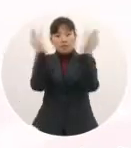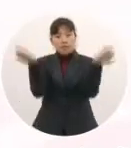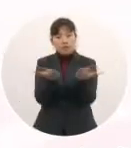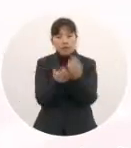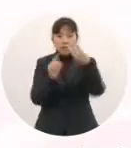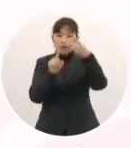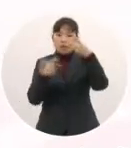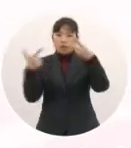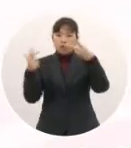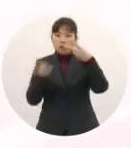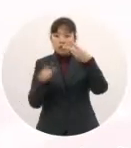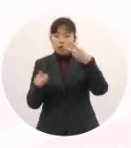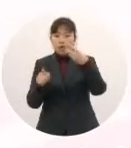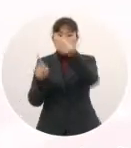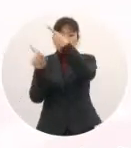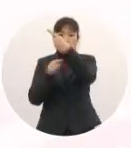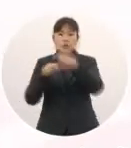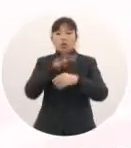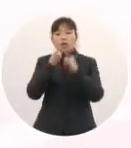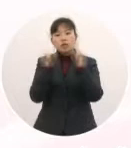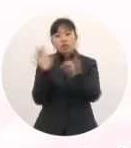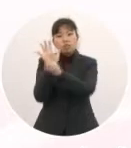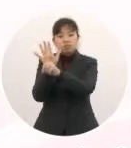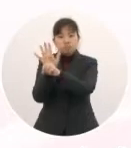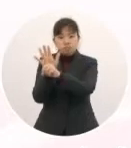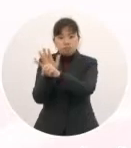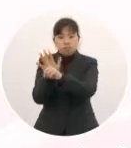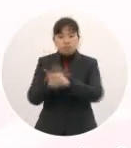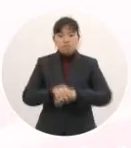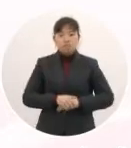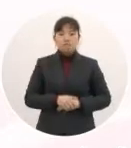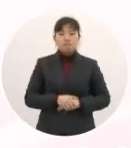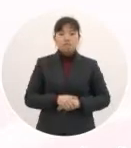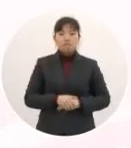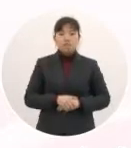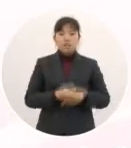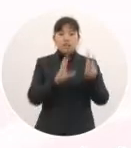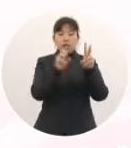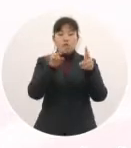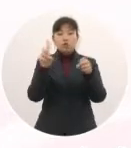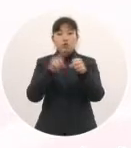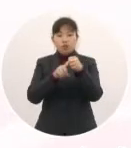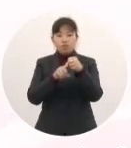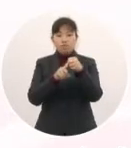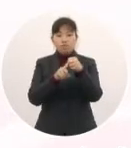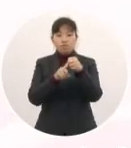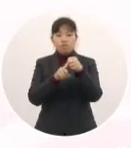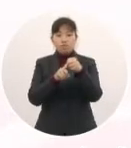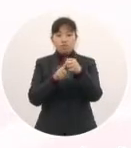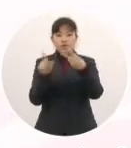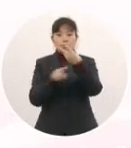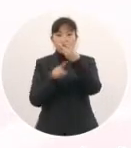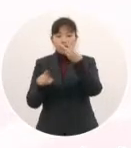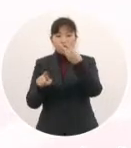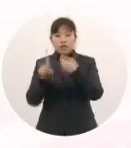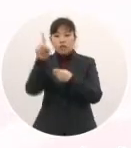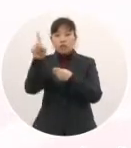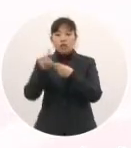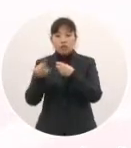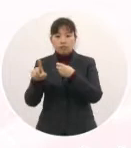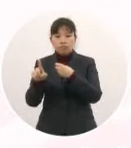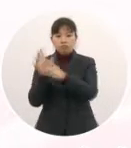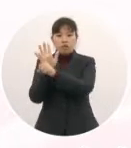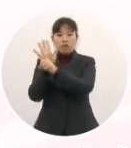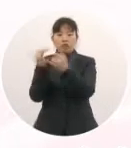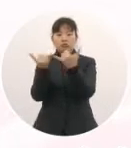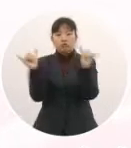そ 2.6 人で1人の高齢者を支えていたんだけど、2020年には2人で1人を支え